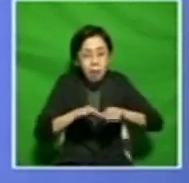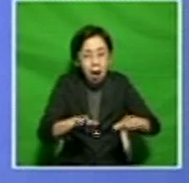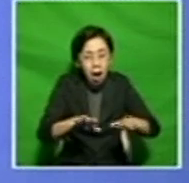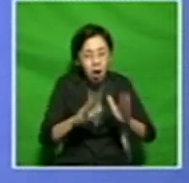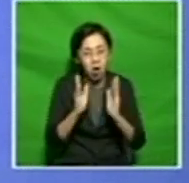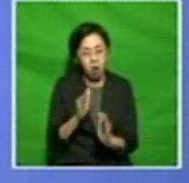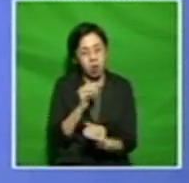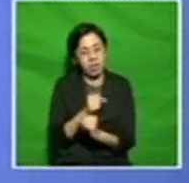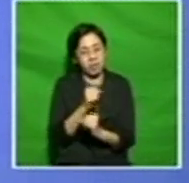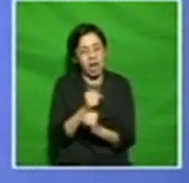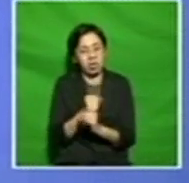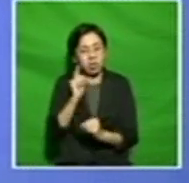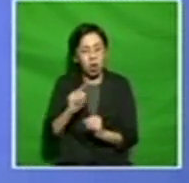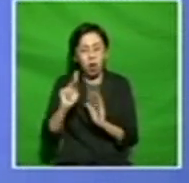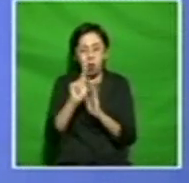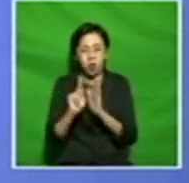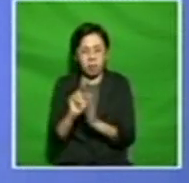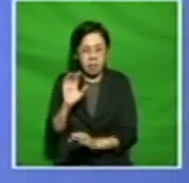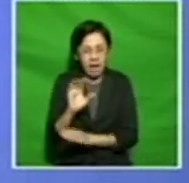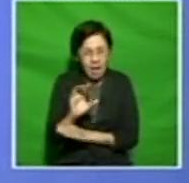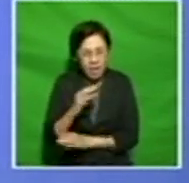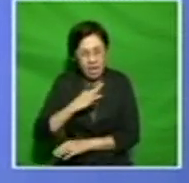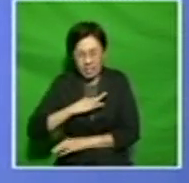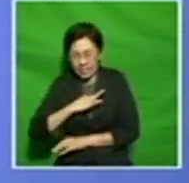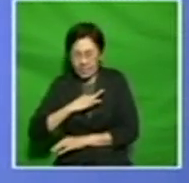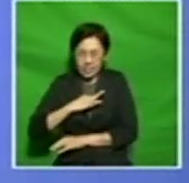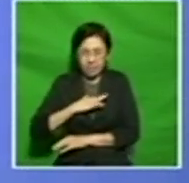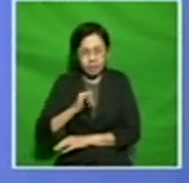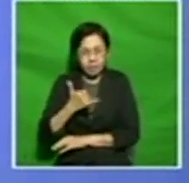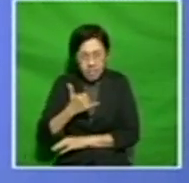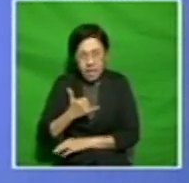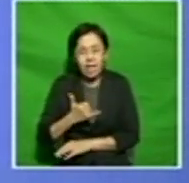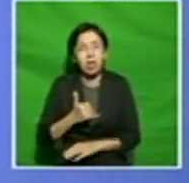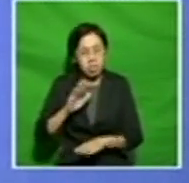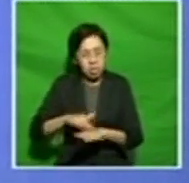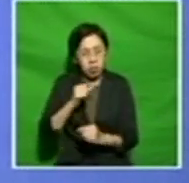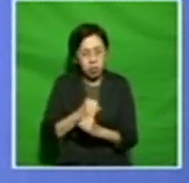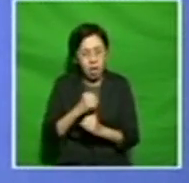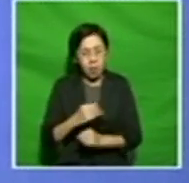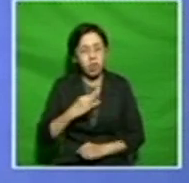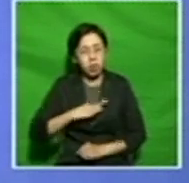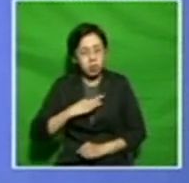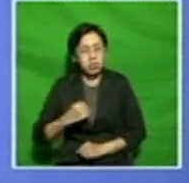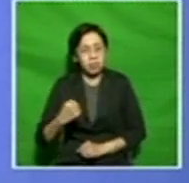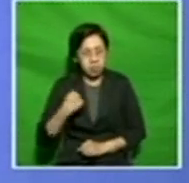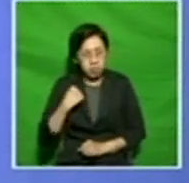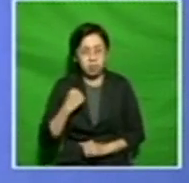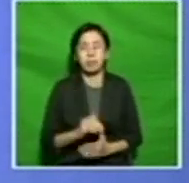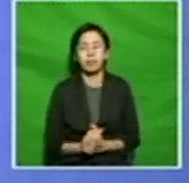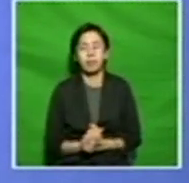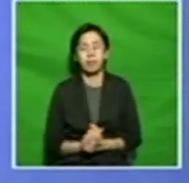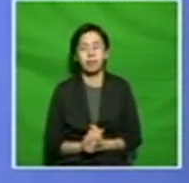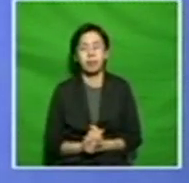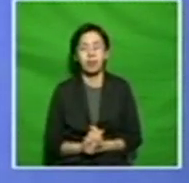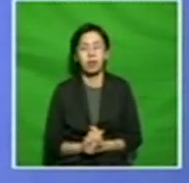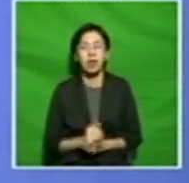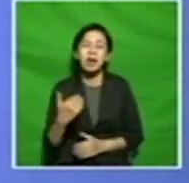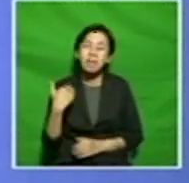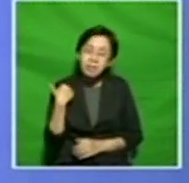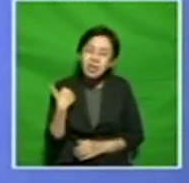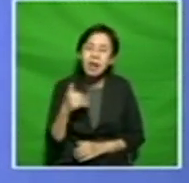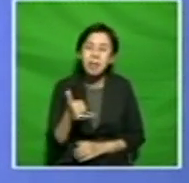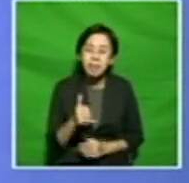คับใช้กฎหมายด้วยความไม่ค่อยจะมั่นใจกรุณายังต้องทำด้วยความมั่นใจต่อไปเริ่มมีบ้างแล้ว